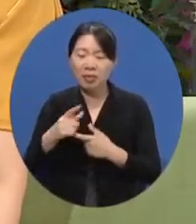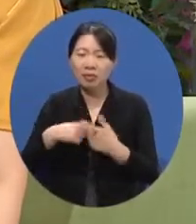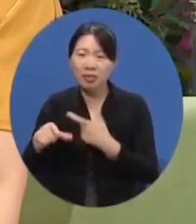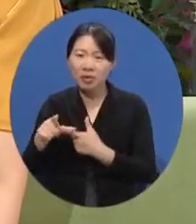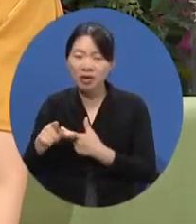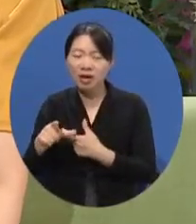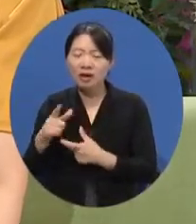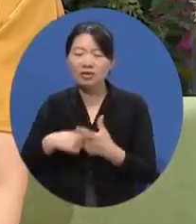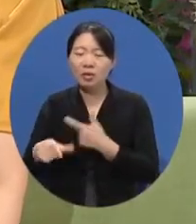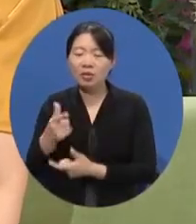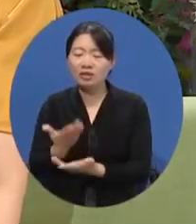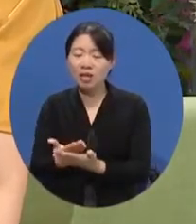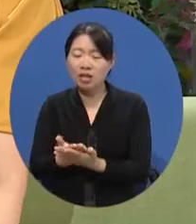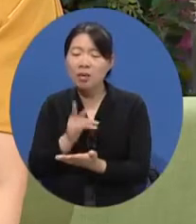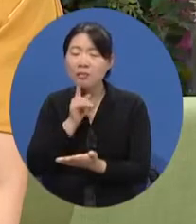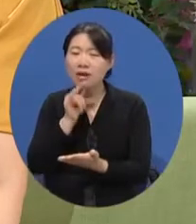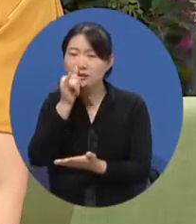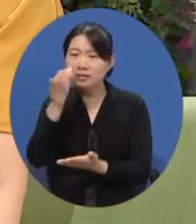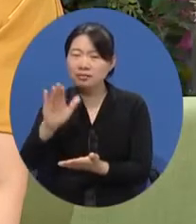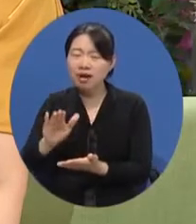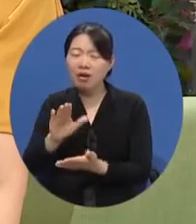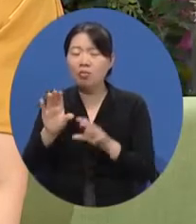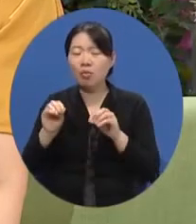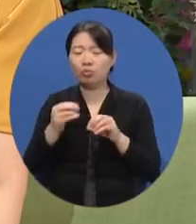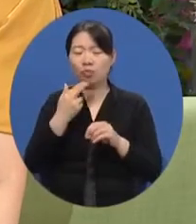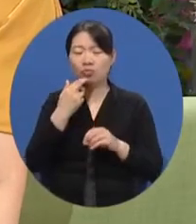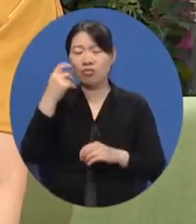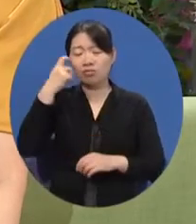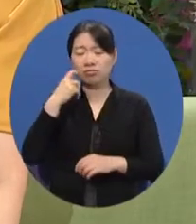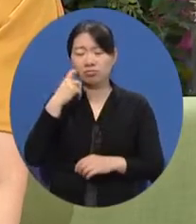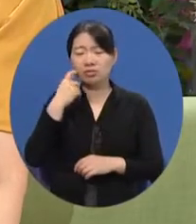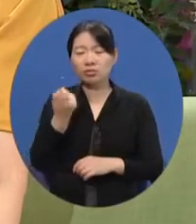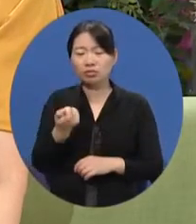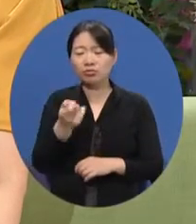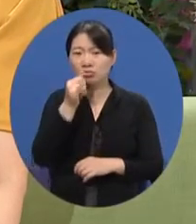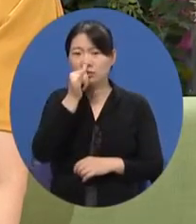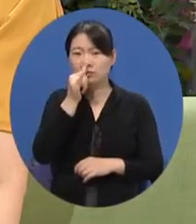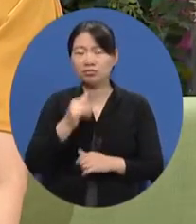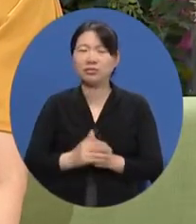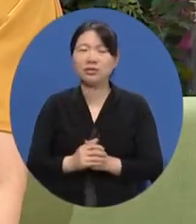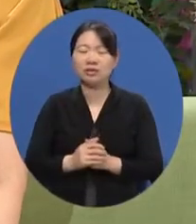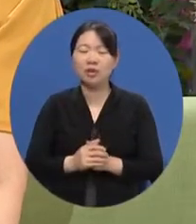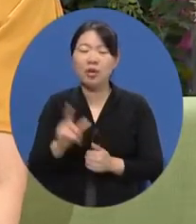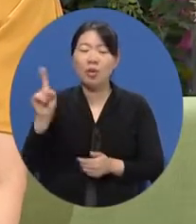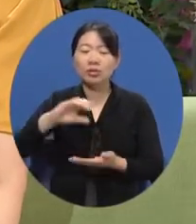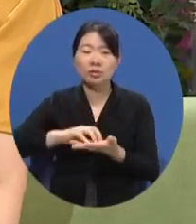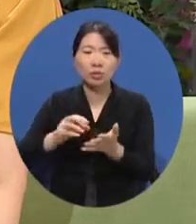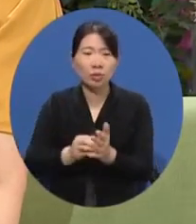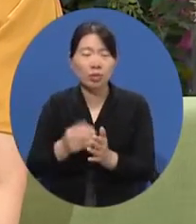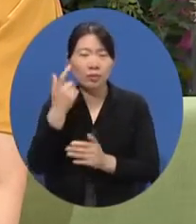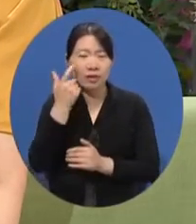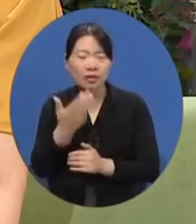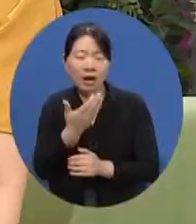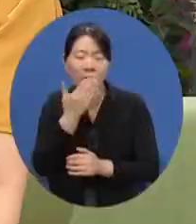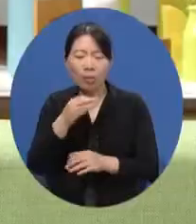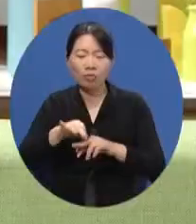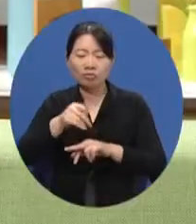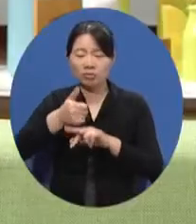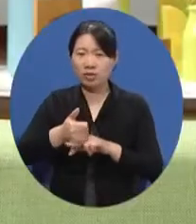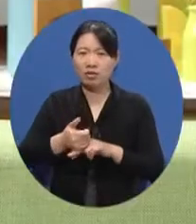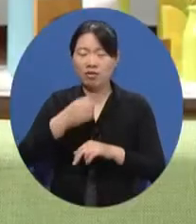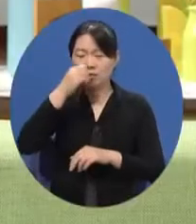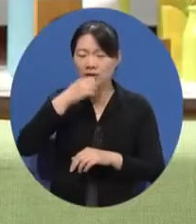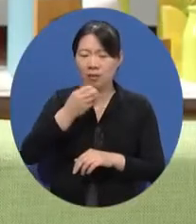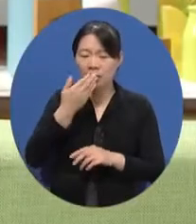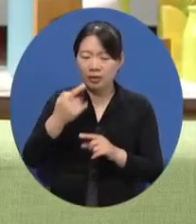더 달라고 하는데 너무 멈추지 않는 것 같다는 생각은 좀 들어요. 네. 네. 어느 정도예요, 식탐이?